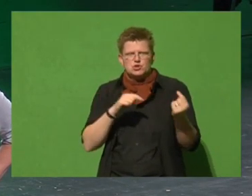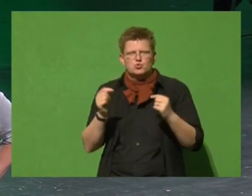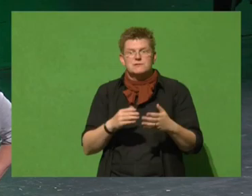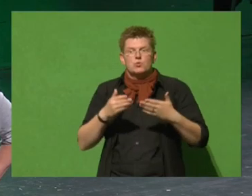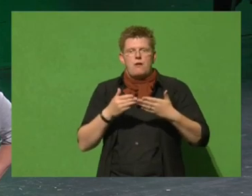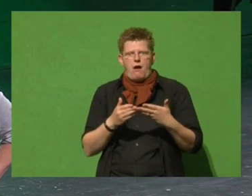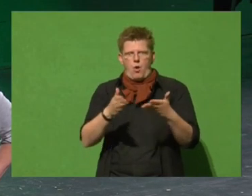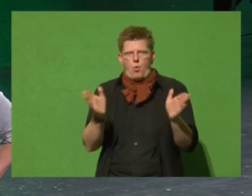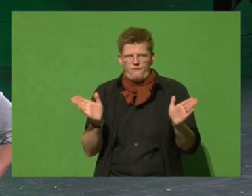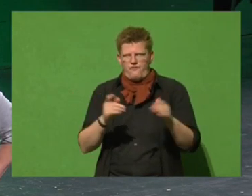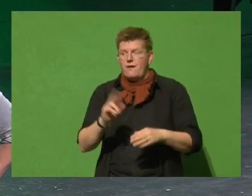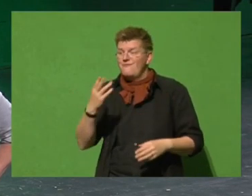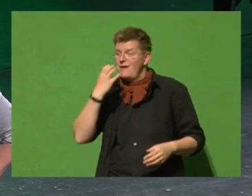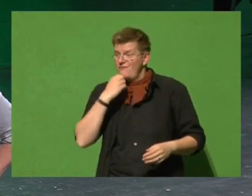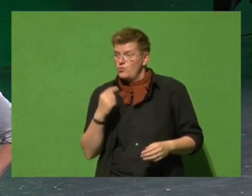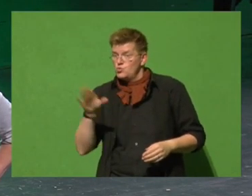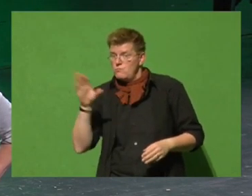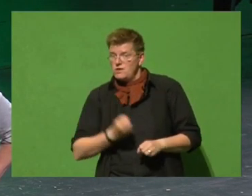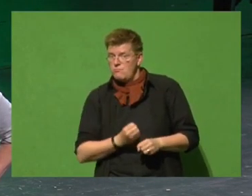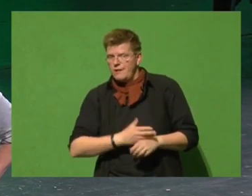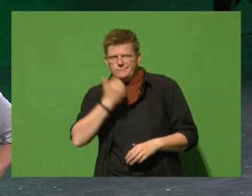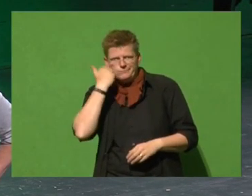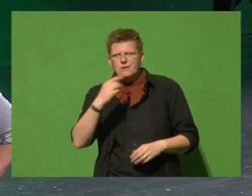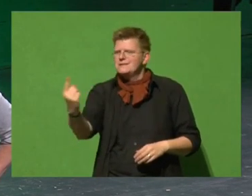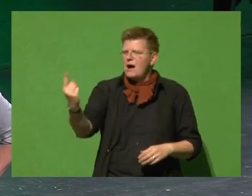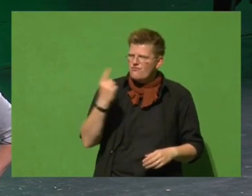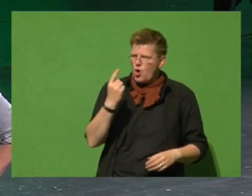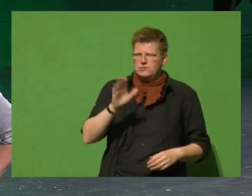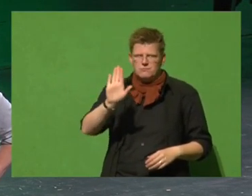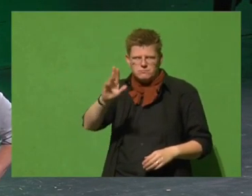und kommt bitte nach vorne, wenn ihr diskutieren mögt.